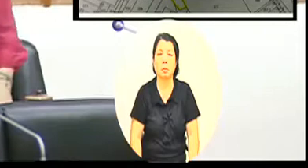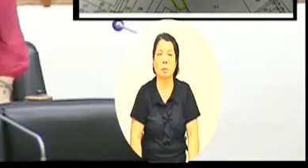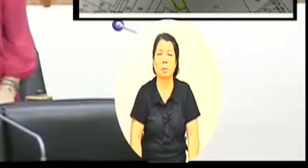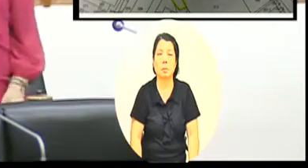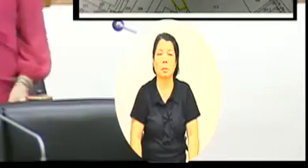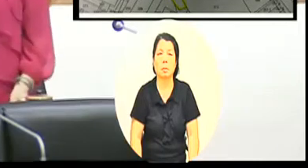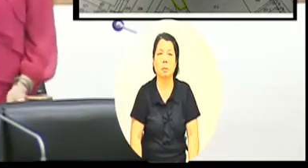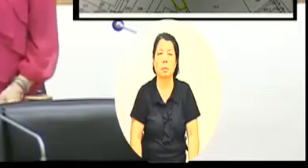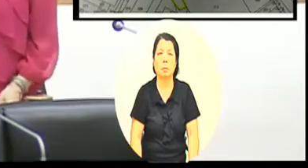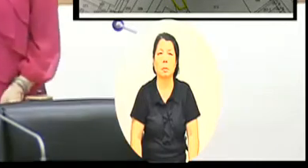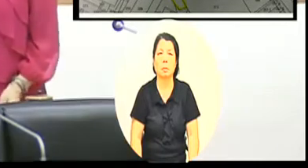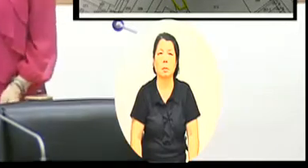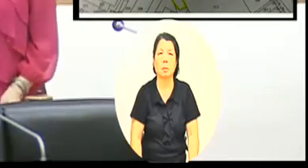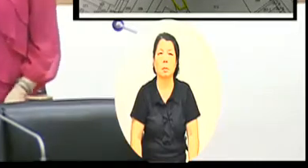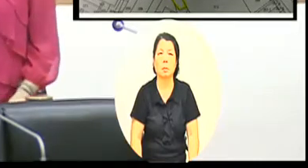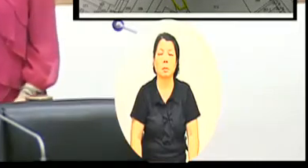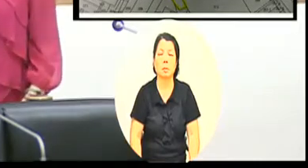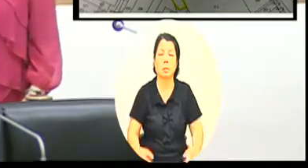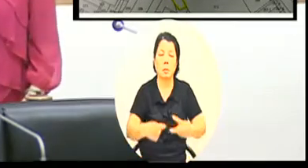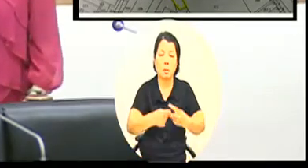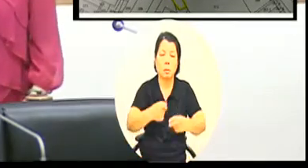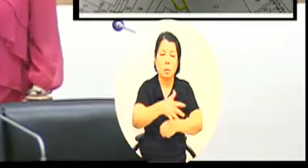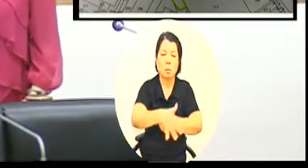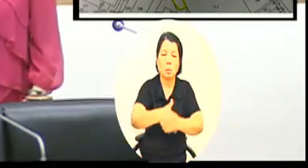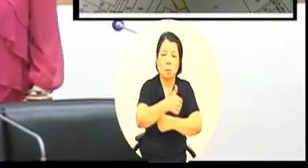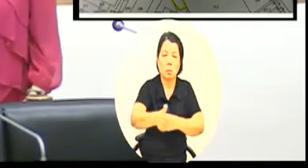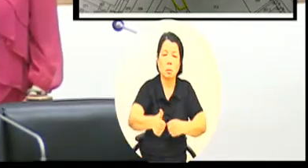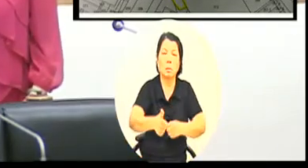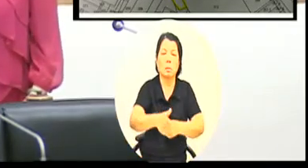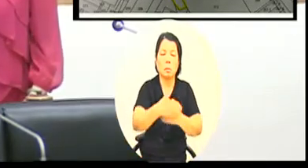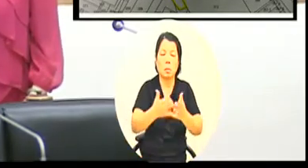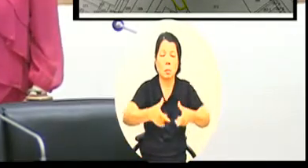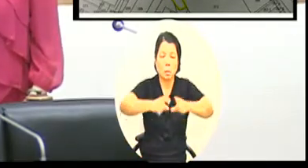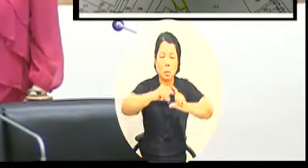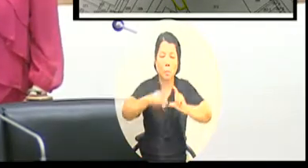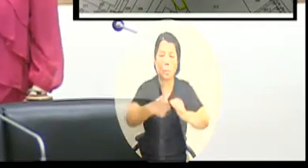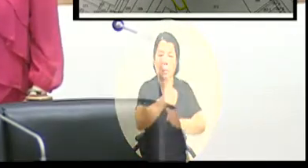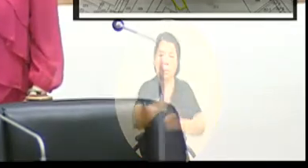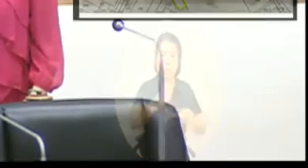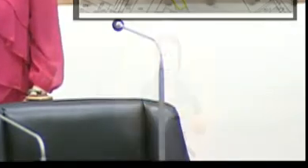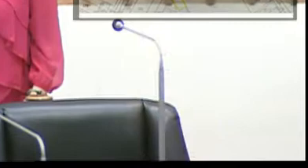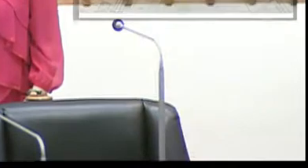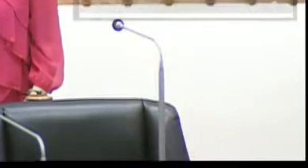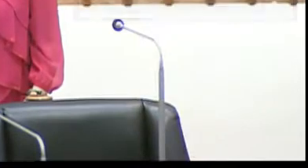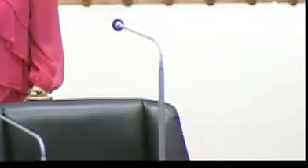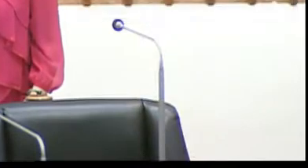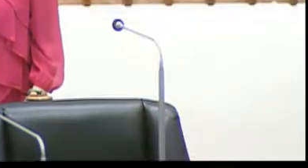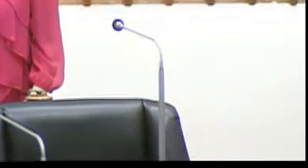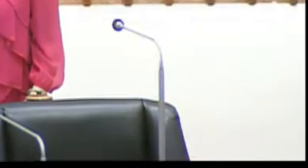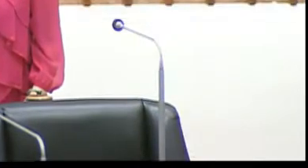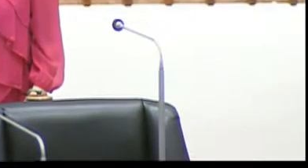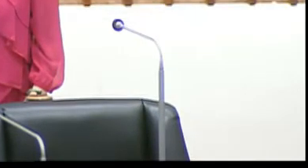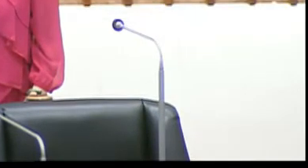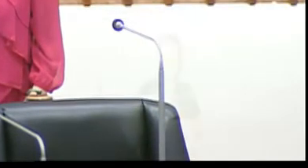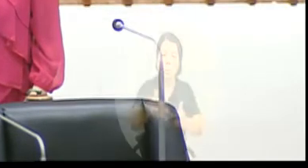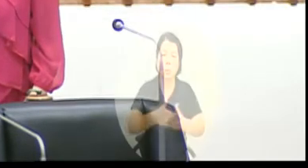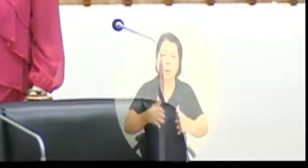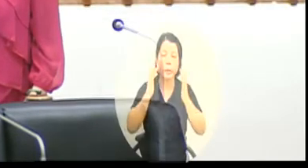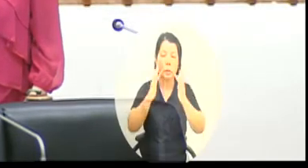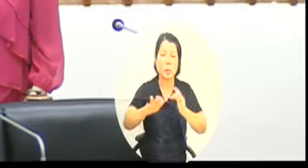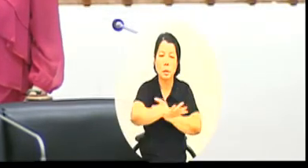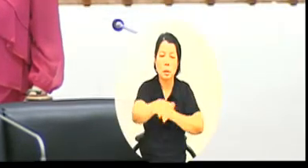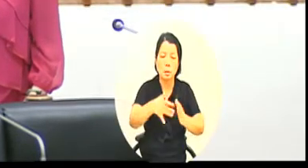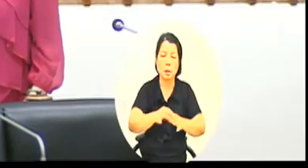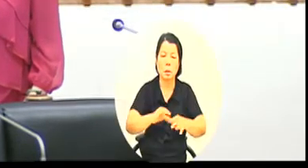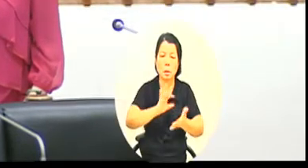好，李委员，请答复。 好，谢谢主席，谢谢陈议员。我想，市场用地对于市场